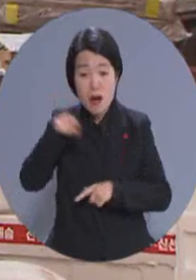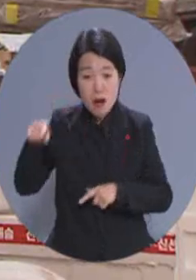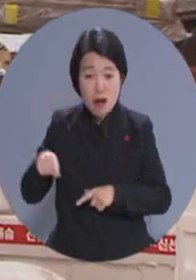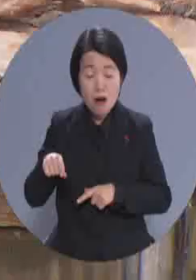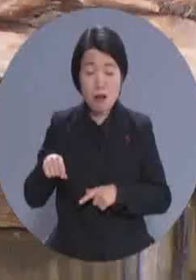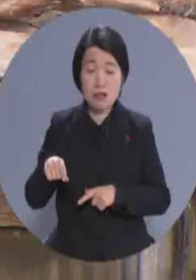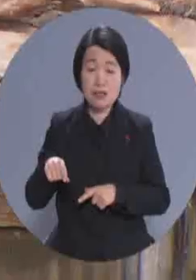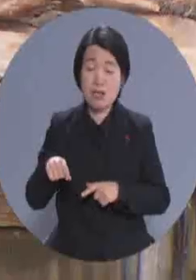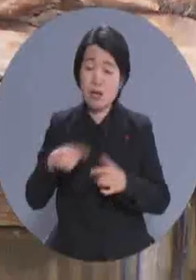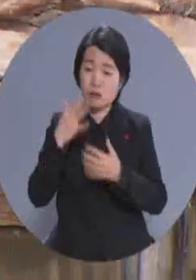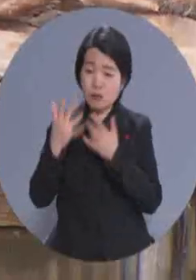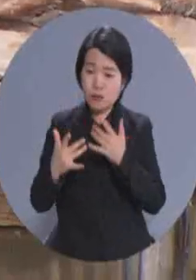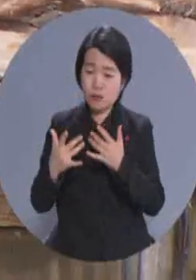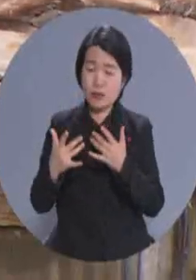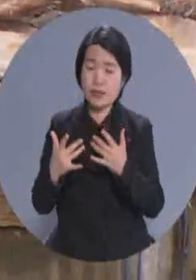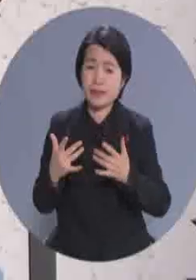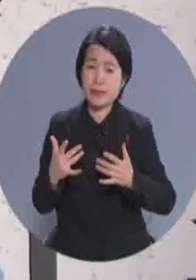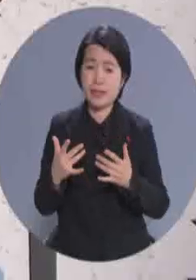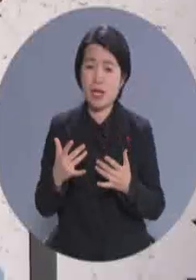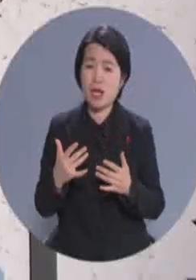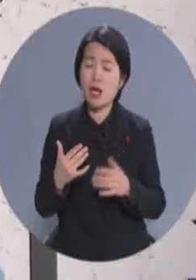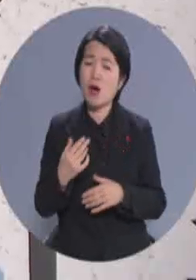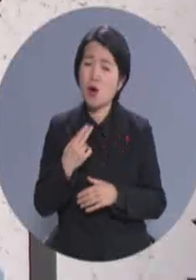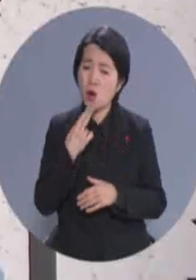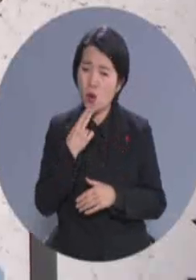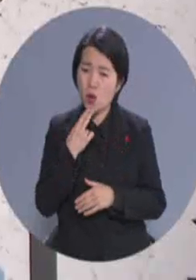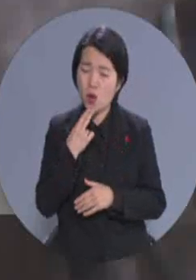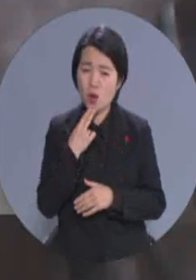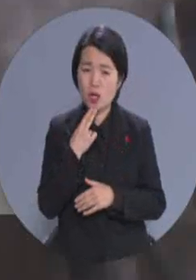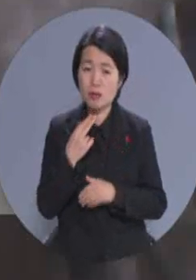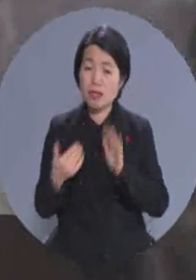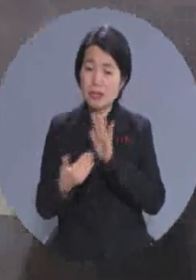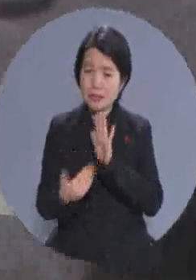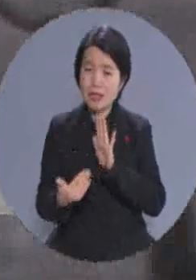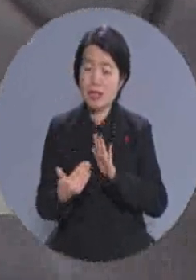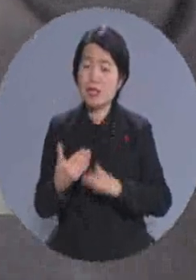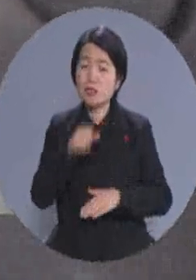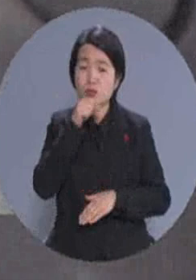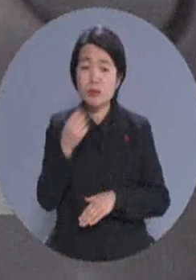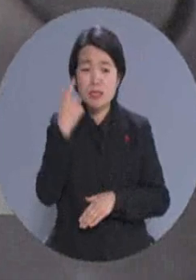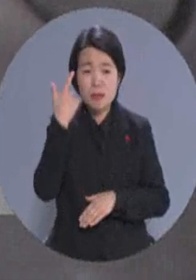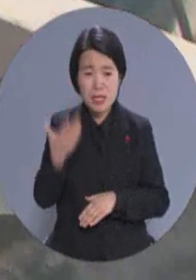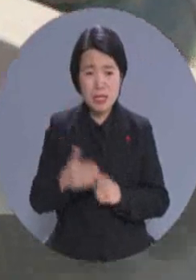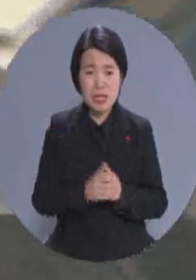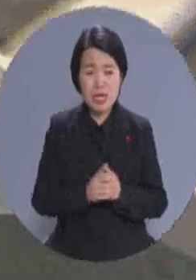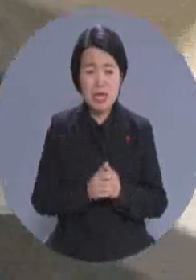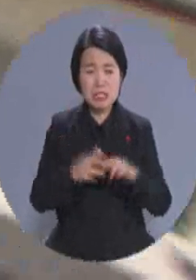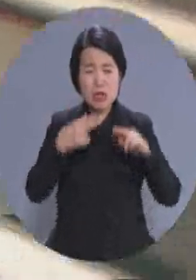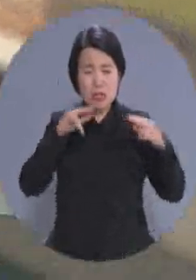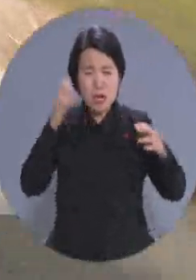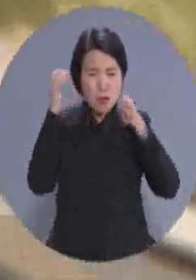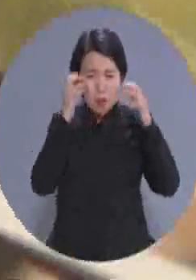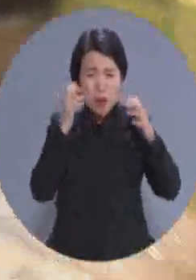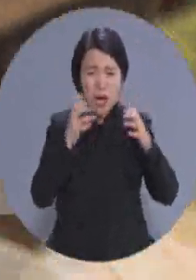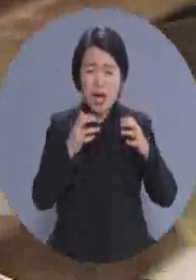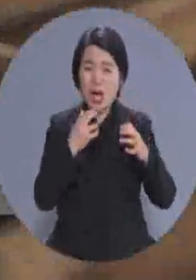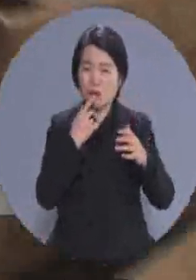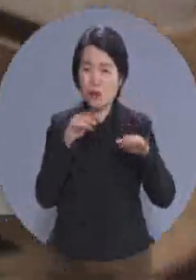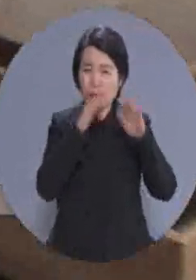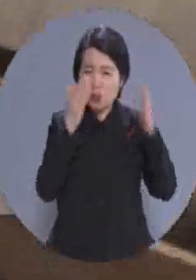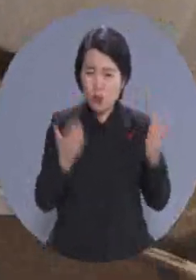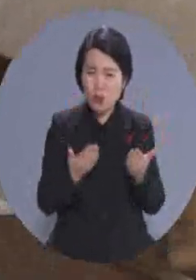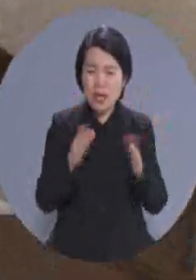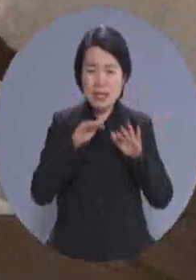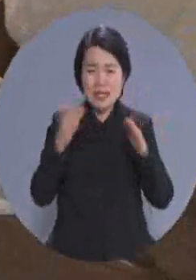화재 안전성은 몇 점일까 오래된 콘센트와 복잡한 전기 설비 스티로폼과 상자 등